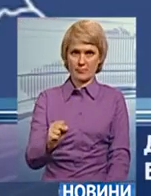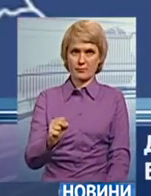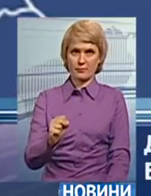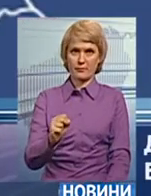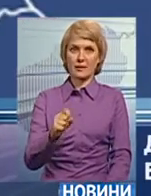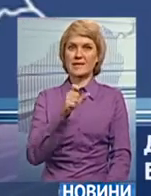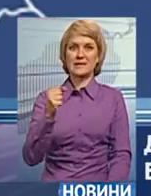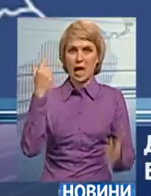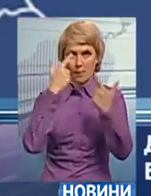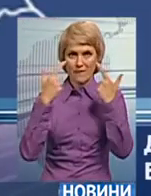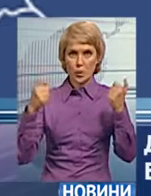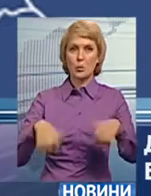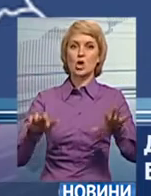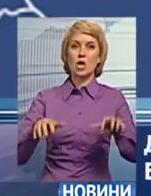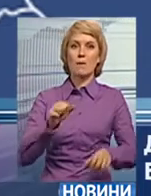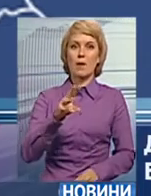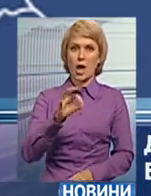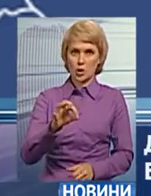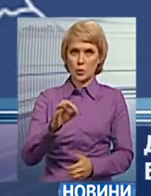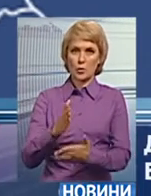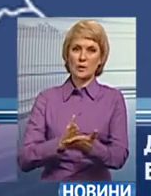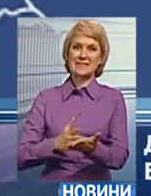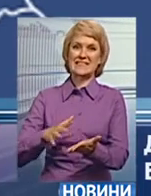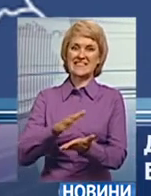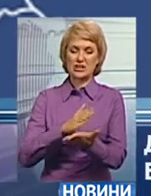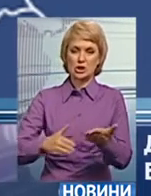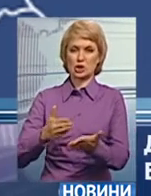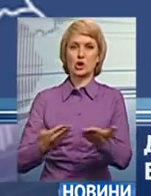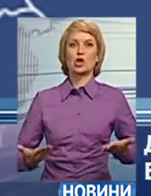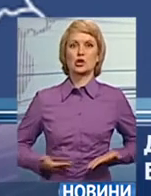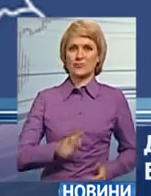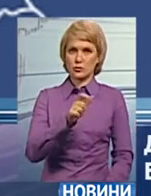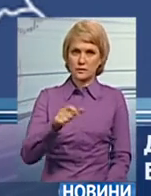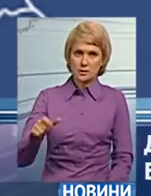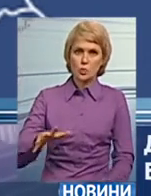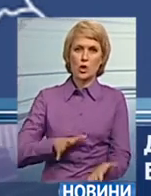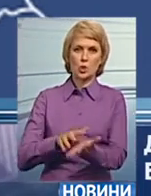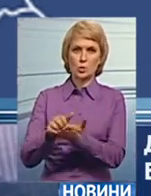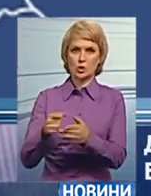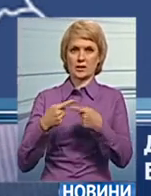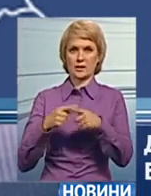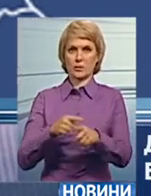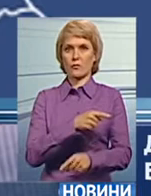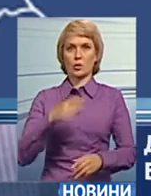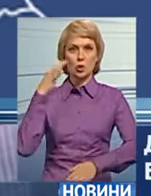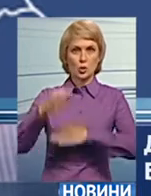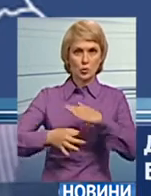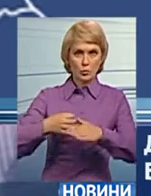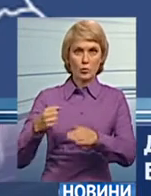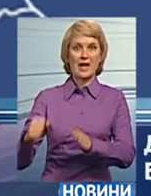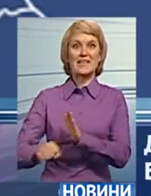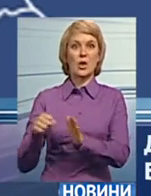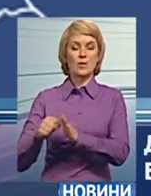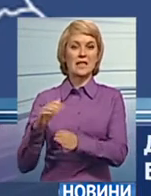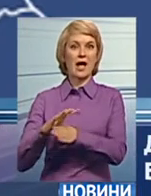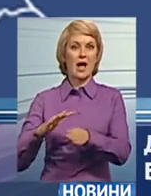район. За повідомленнями штабу АТО, знищили живу силу противника і розтрощили техніку. Впродовж доби терористи гатили по